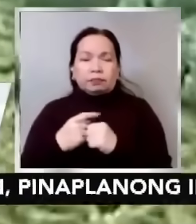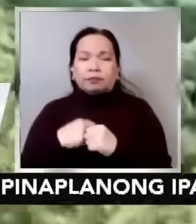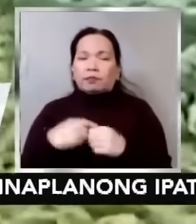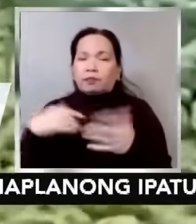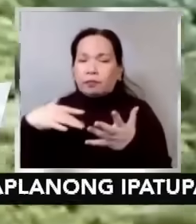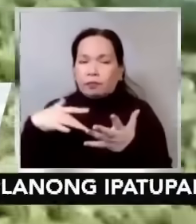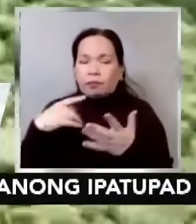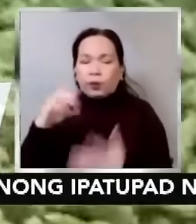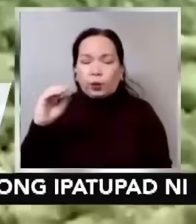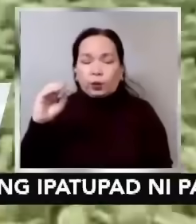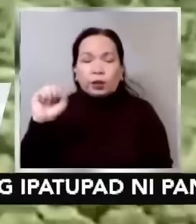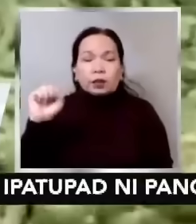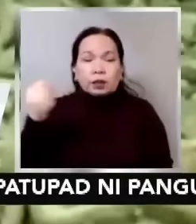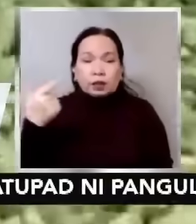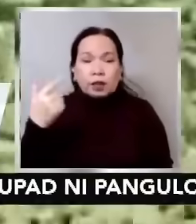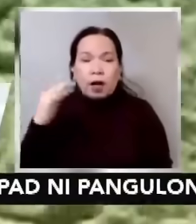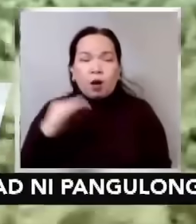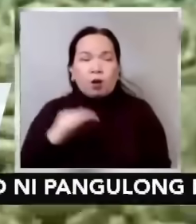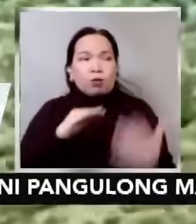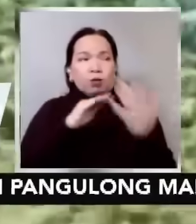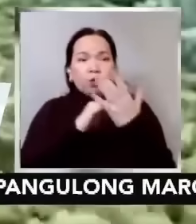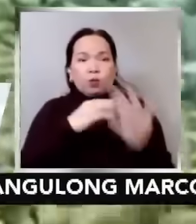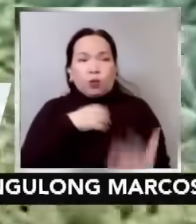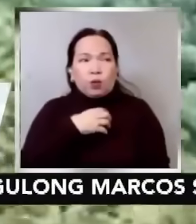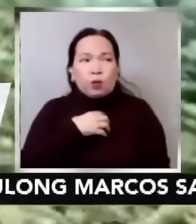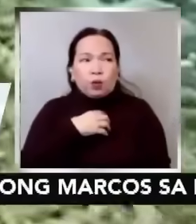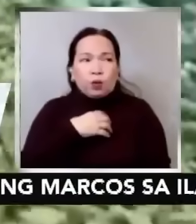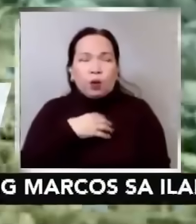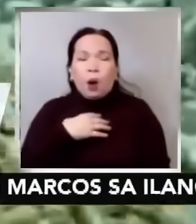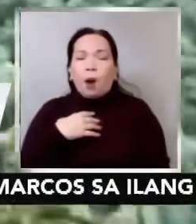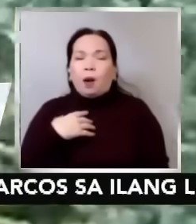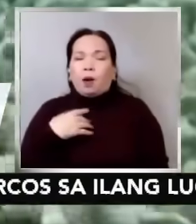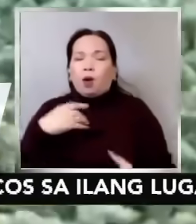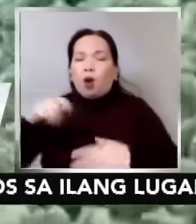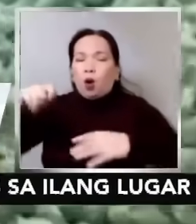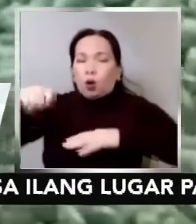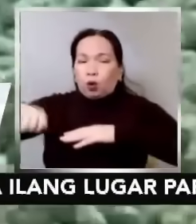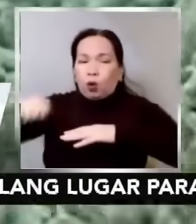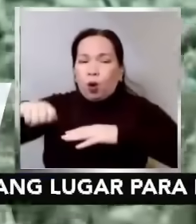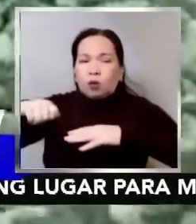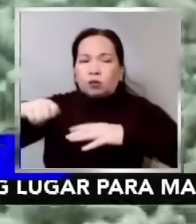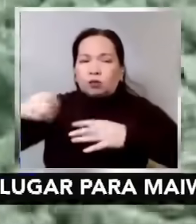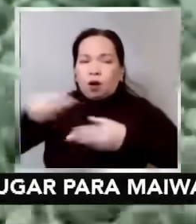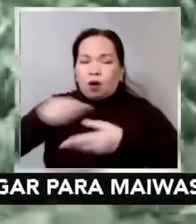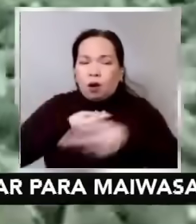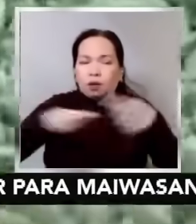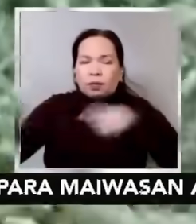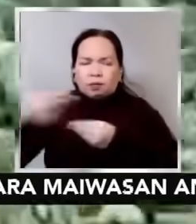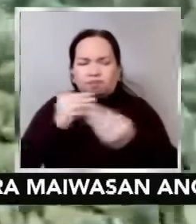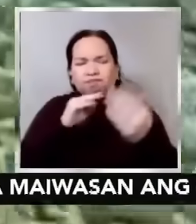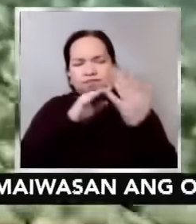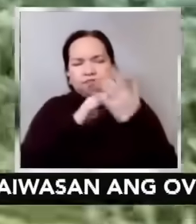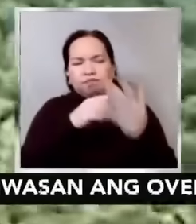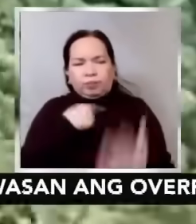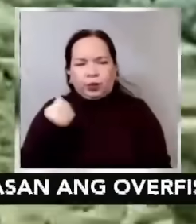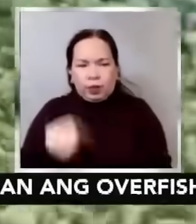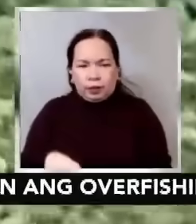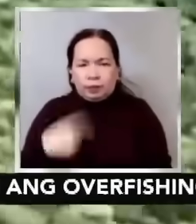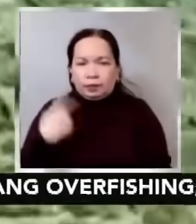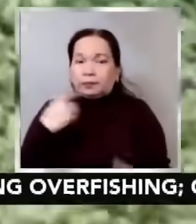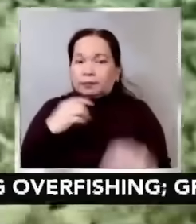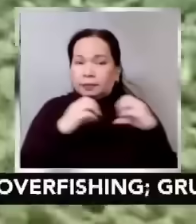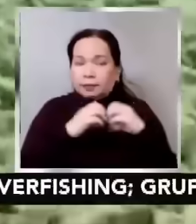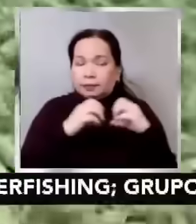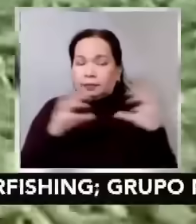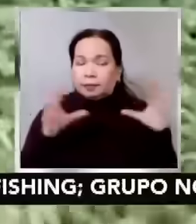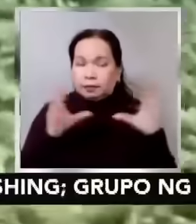ang pagsasampa ng reklamo sa Permanent Court of Arbitration laban sa China. Para sa GMA Integrated News, Joseph Morong, nakatutok